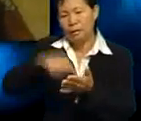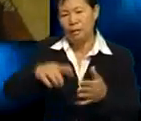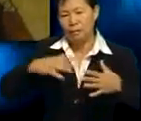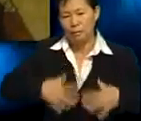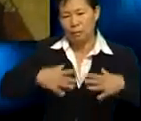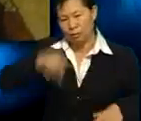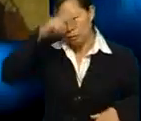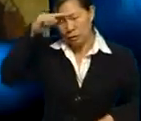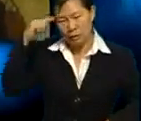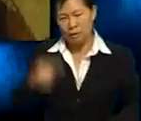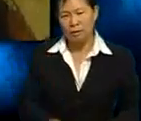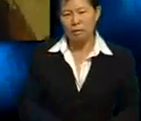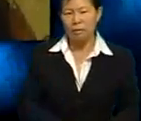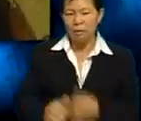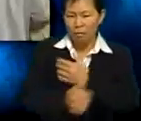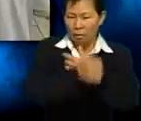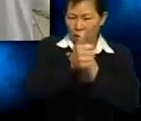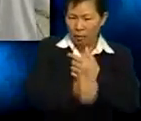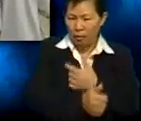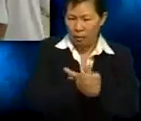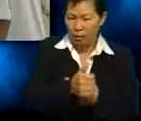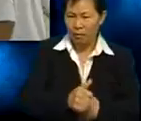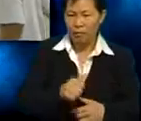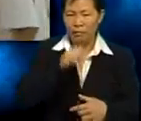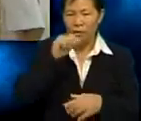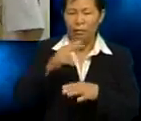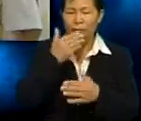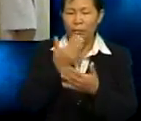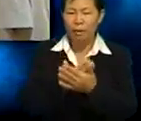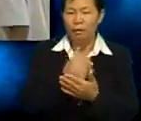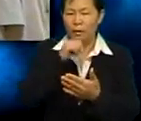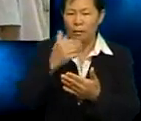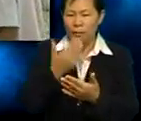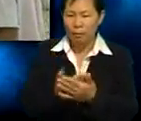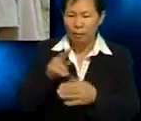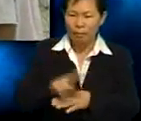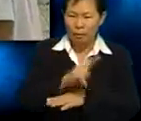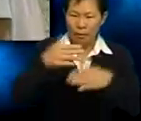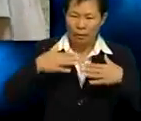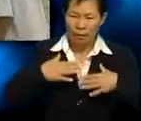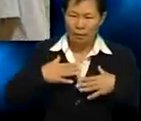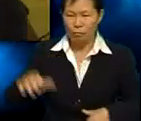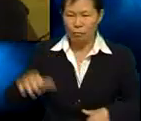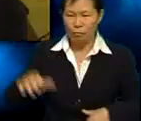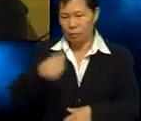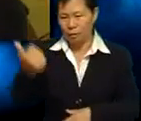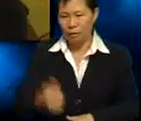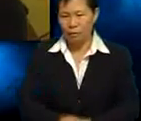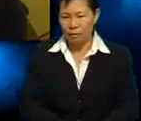yang hitam. Tak baik bahaya tau. Tak baik pakai macam ni. Naik basikal pakailah baju lain.